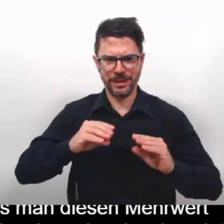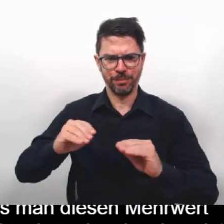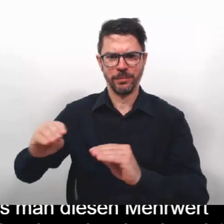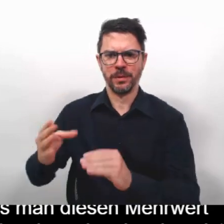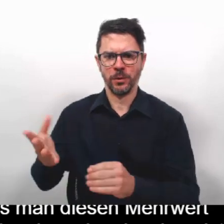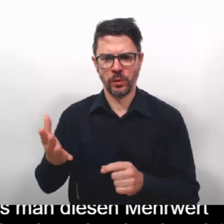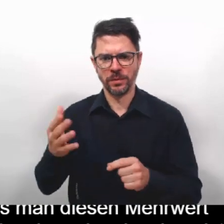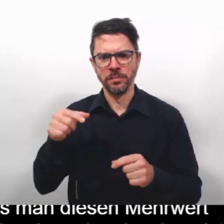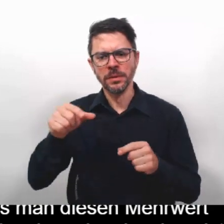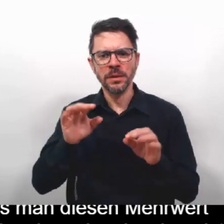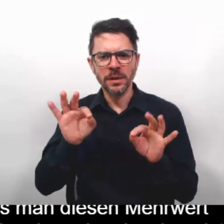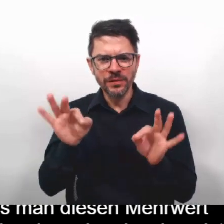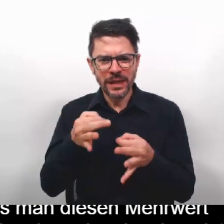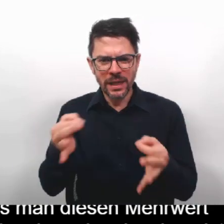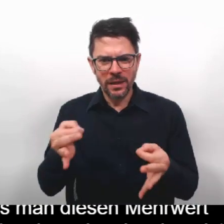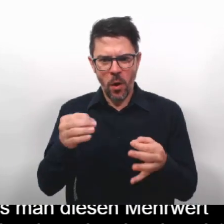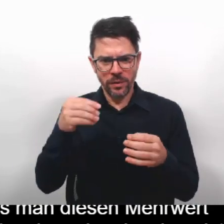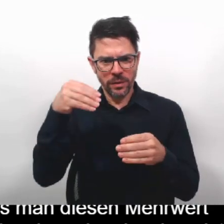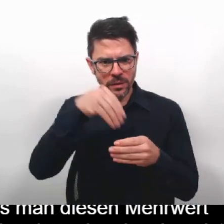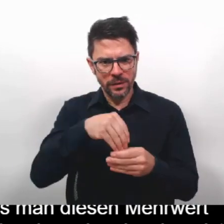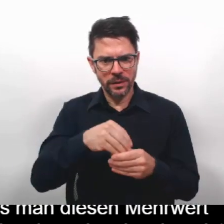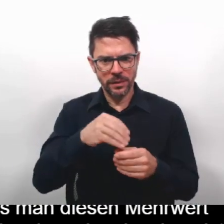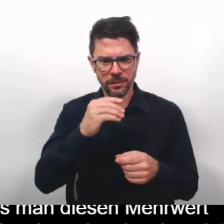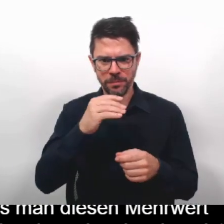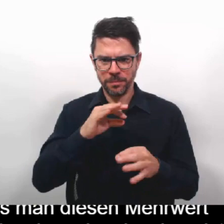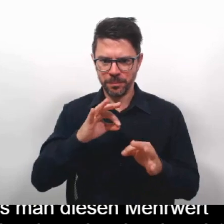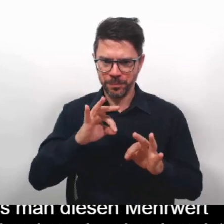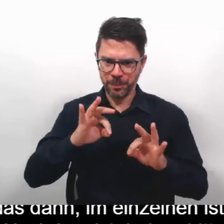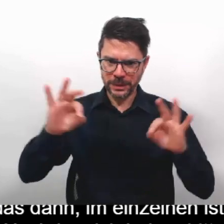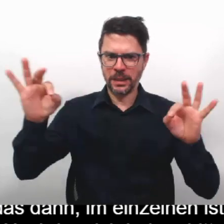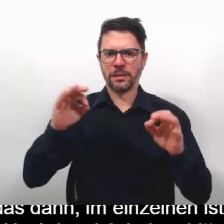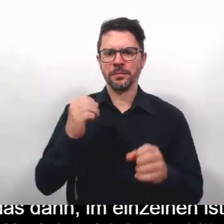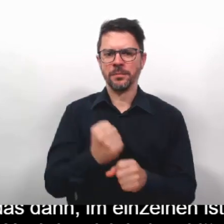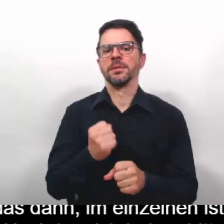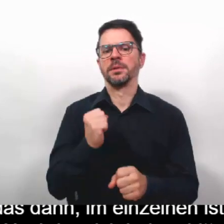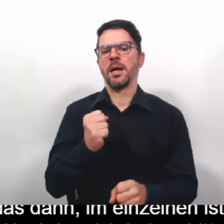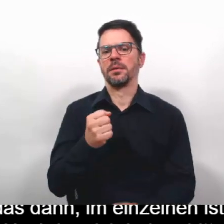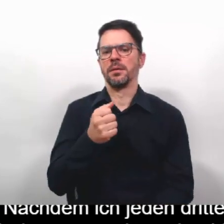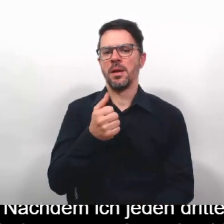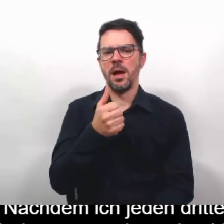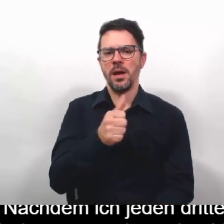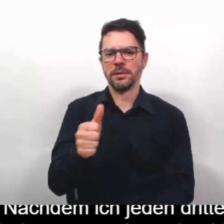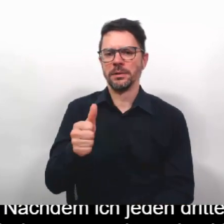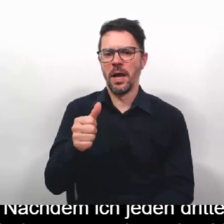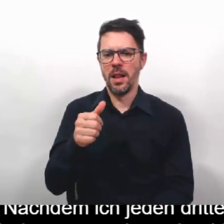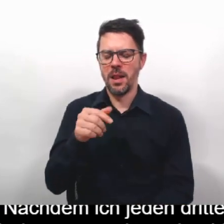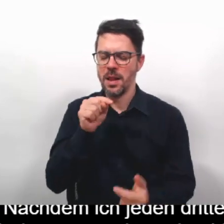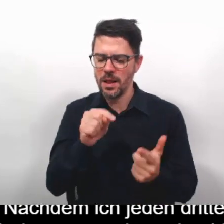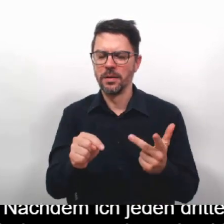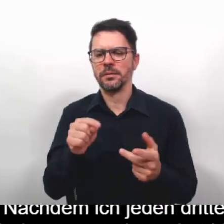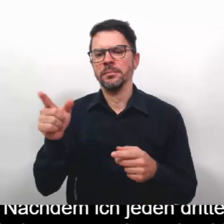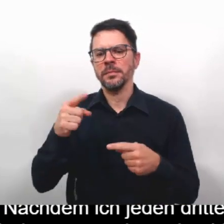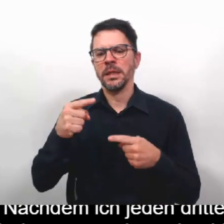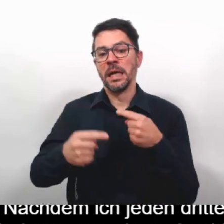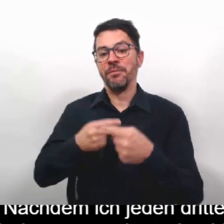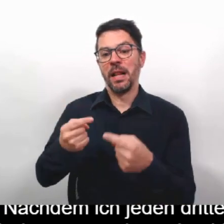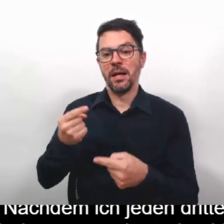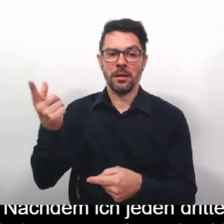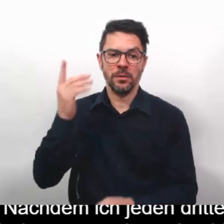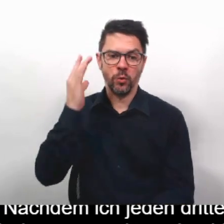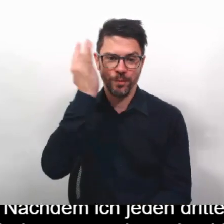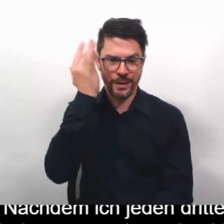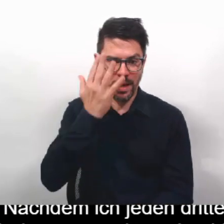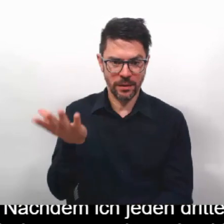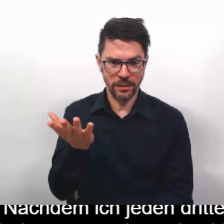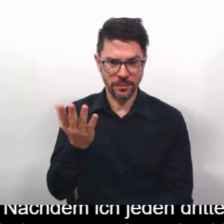auch logischerweise mehr Warnungen ankommen. Weil ja potenziell deutlich mehr Leute rumlaufen, die dann irgendwann eingeben, ich habe einen positiven